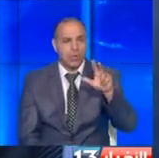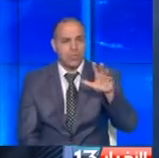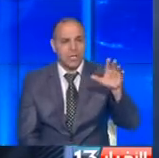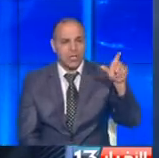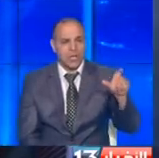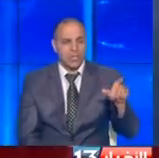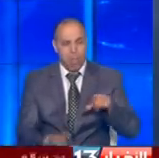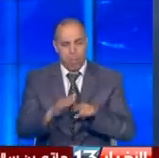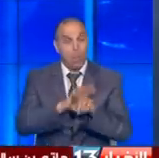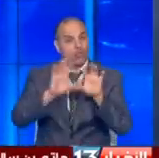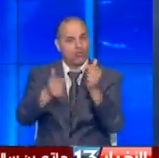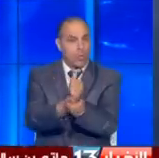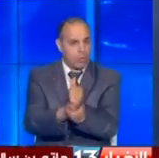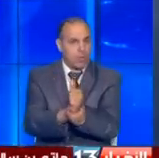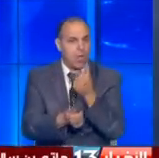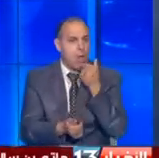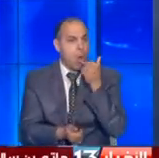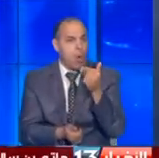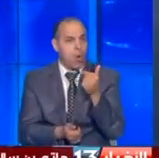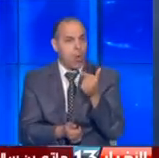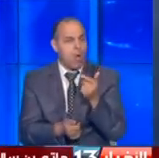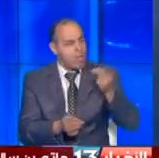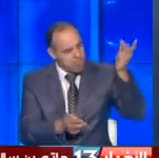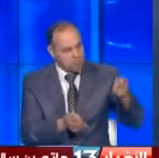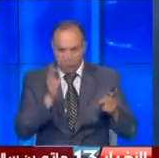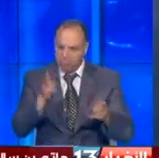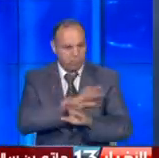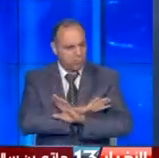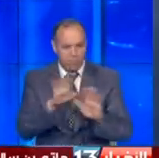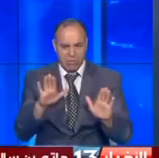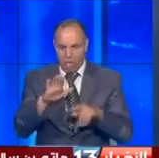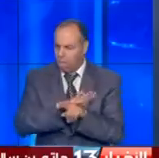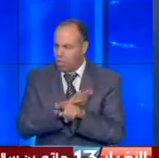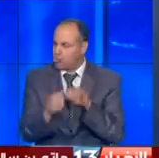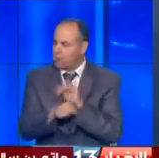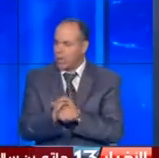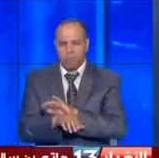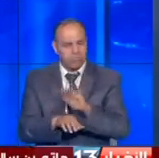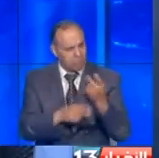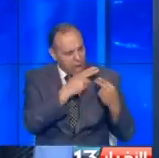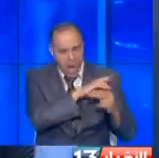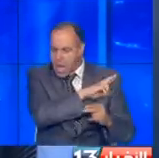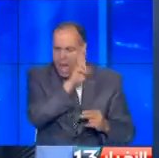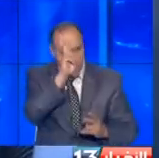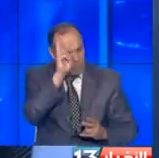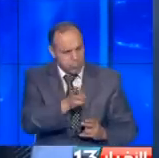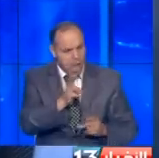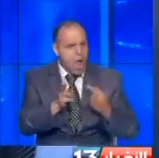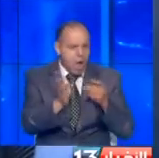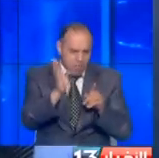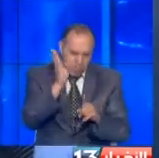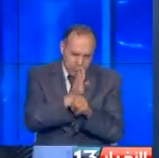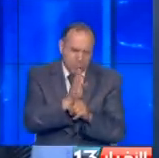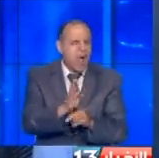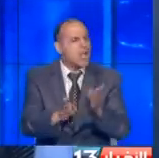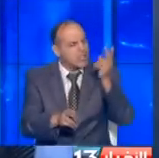535 حالة غش باش يكون التعامل معها بكل صرامة، لأنه ما فماش تراجع في كما قلت في